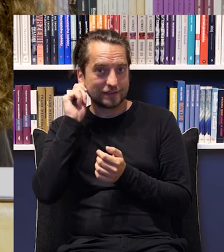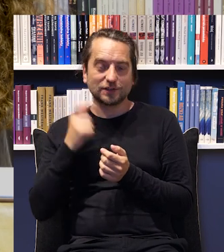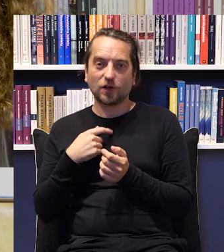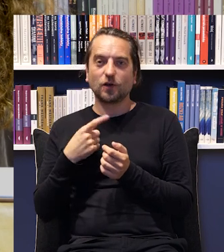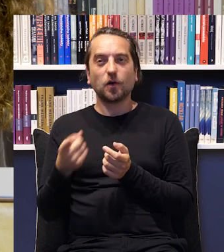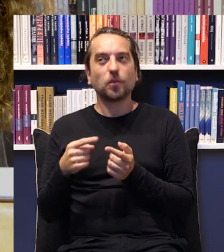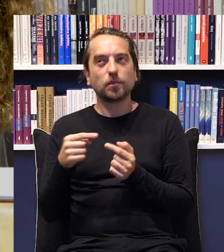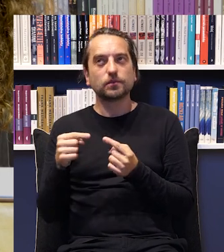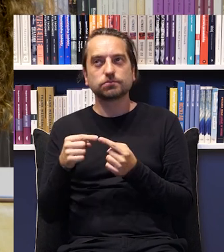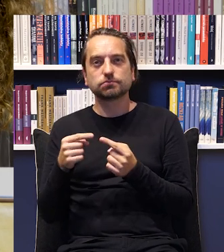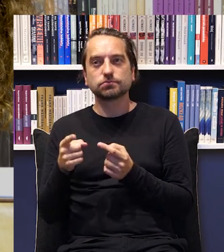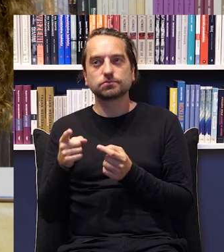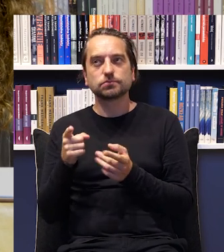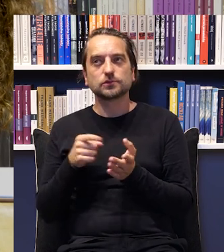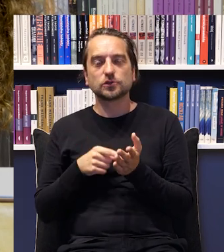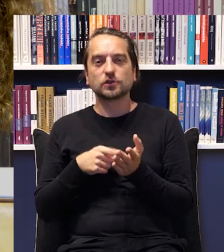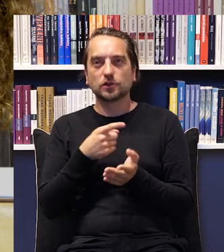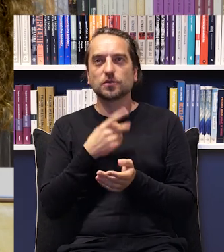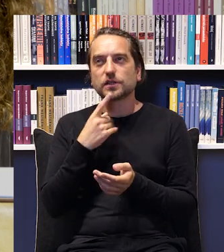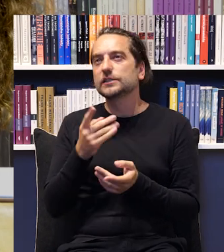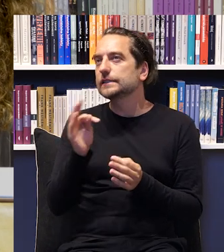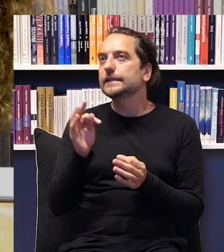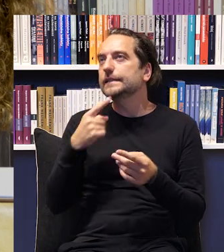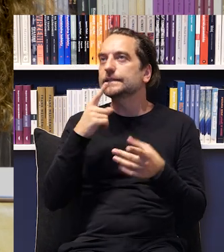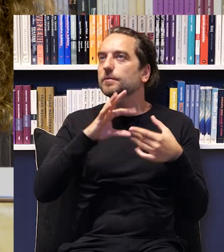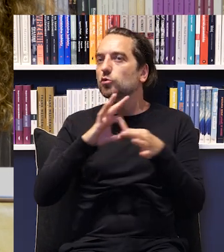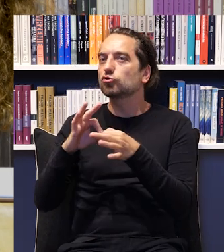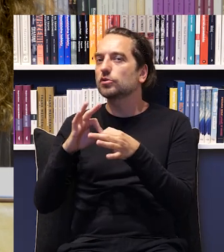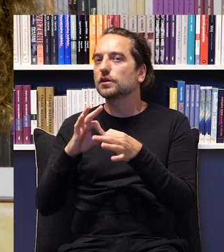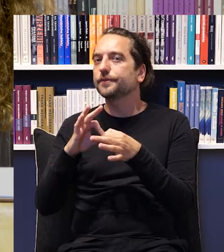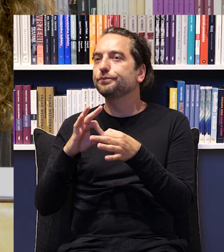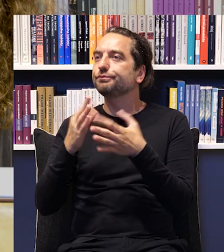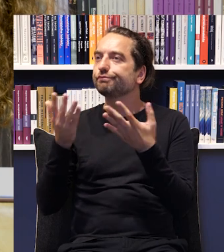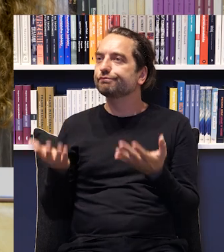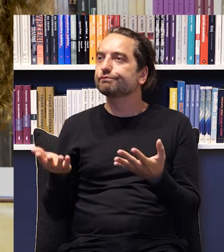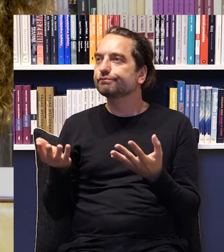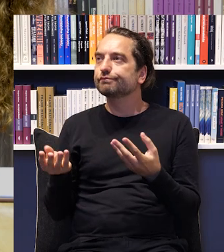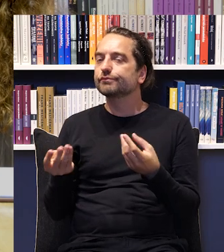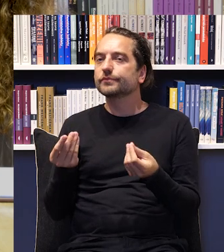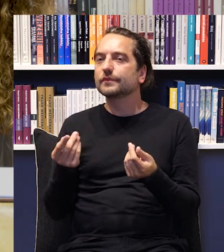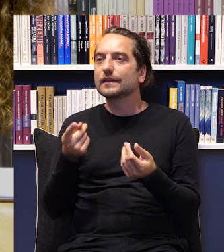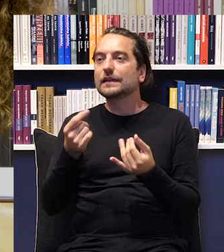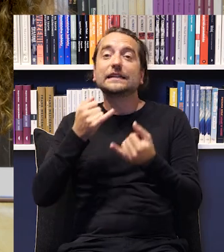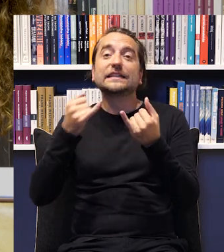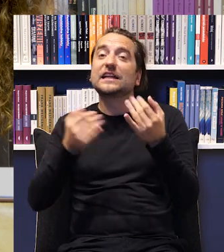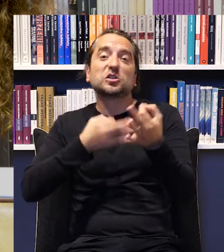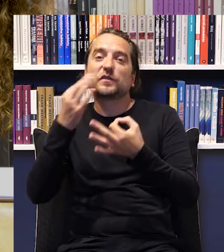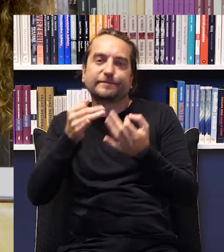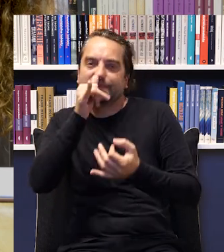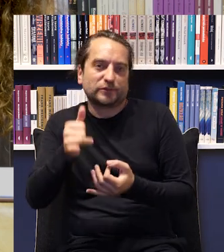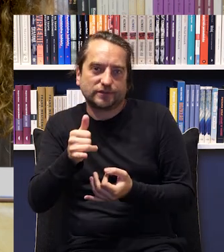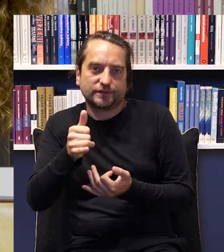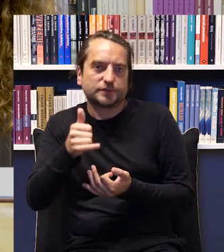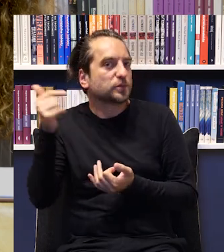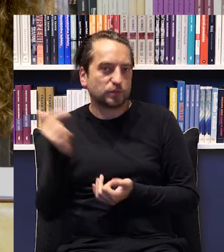się wydało właśnie, może to jest to, co powiedziałaś o tym języku, że nie da się tego inaczej opowiedzieć.